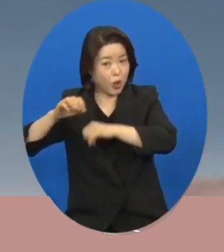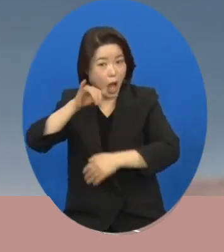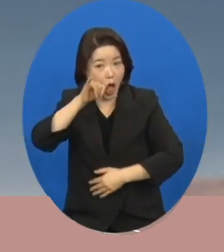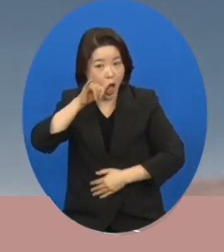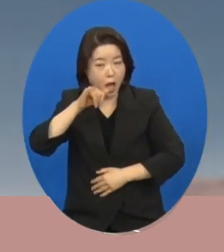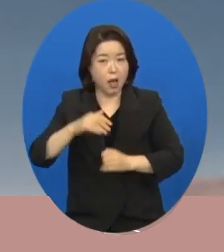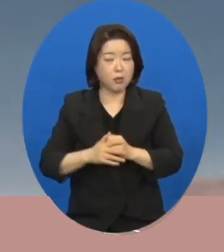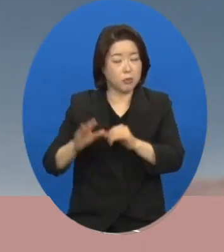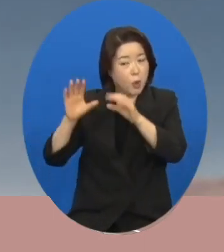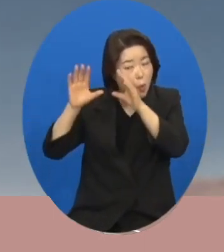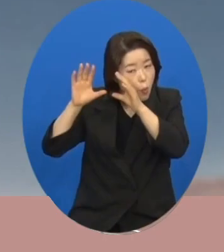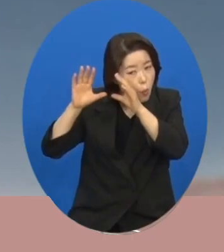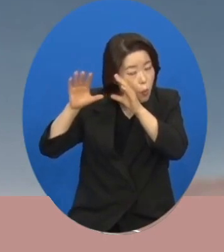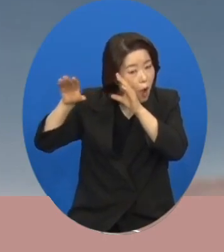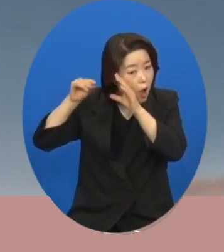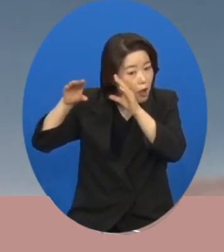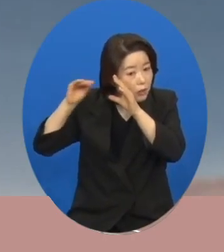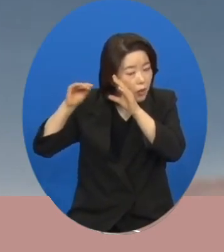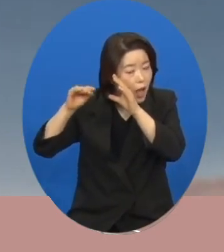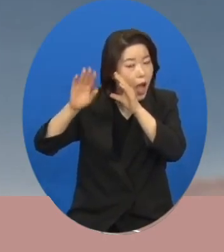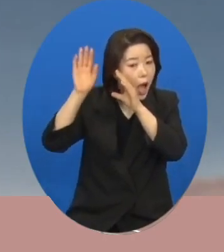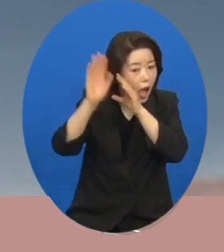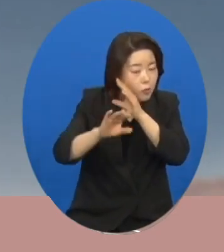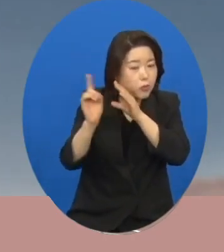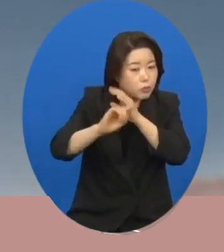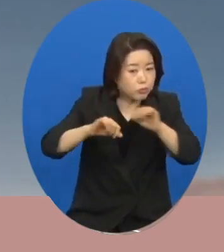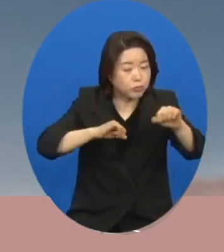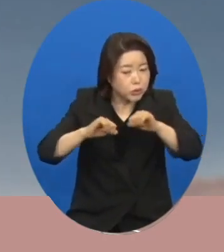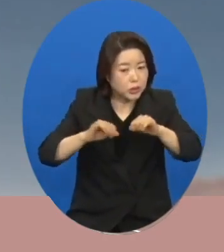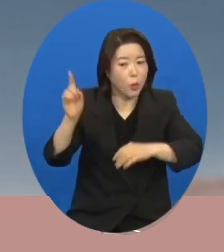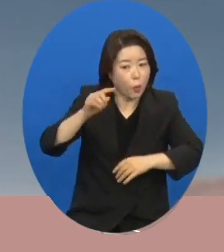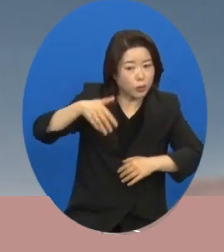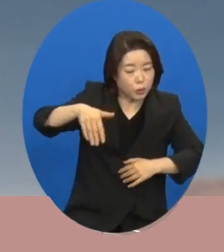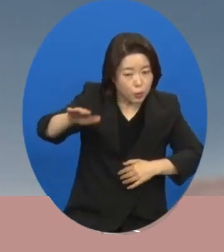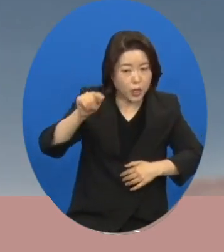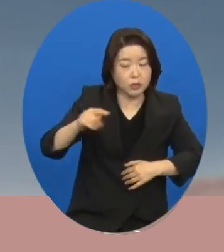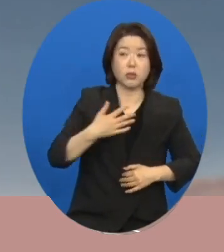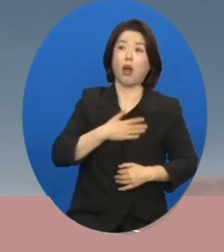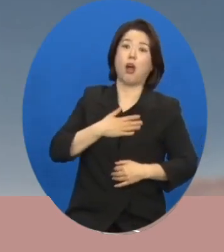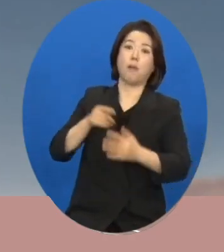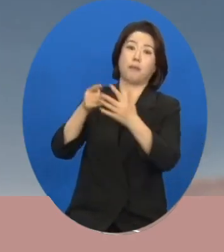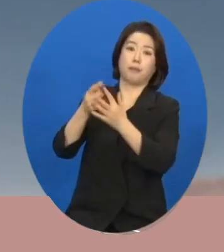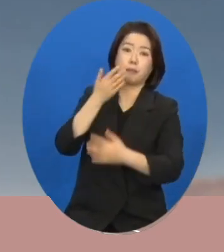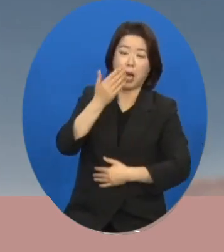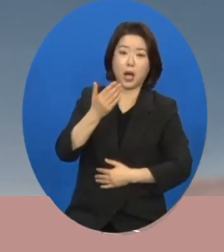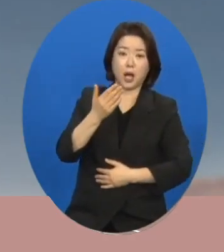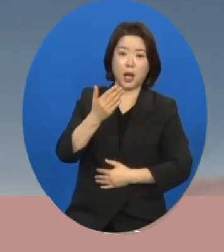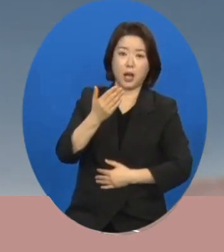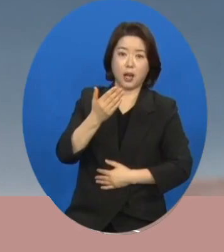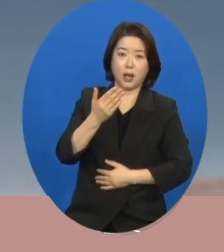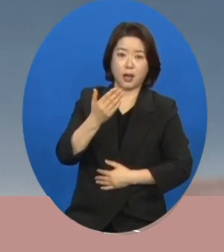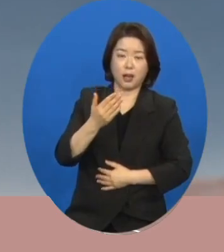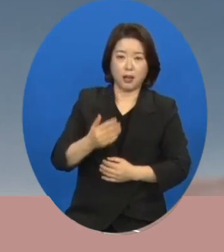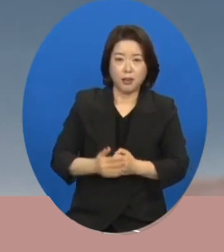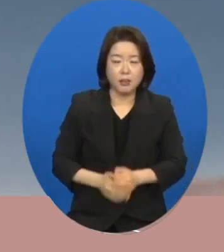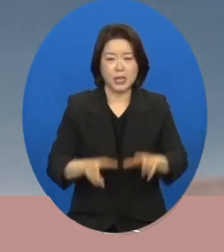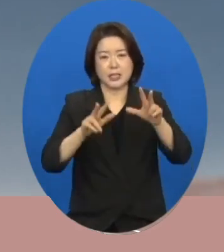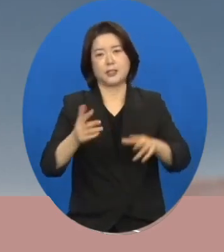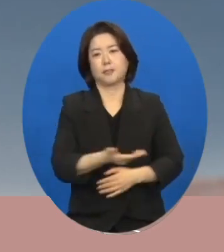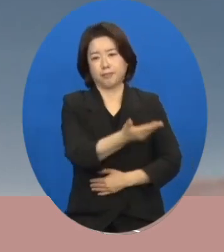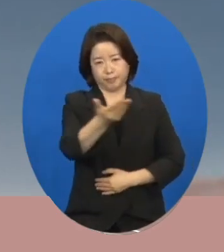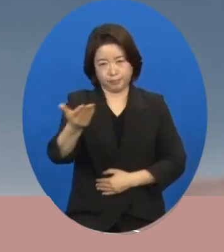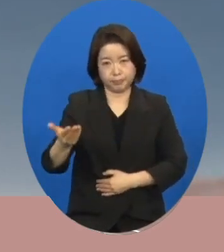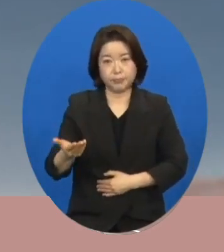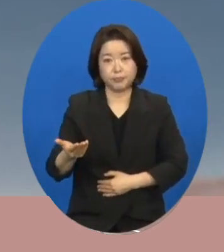그러면 경청해야 어떤 일을 하시는지 어디로 가시는지 알 거 아니에요 지금